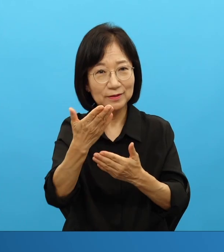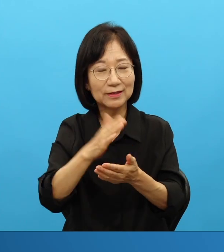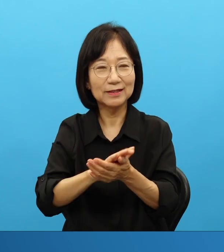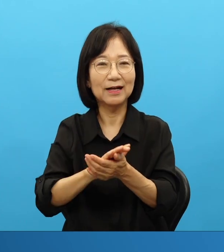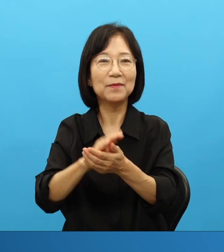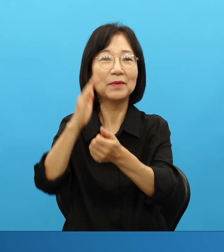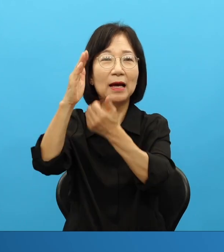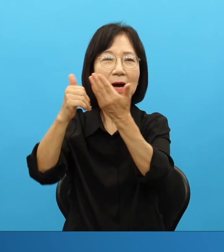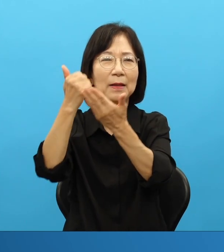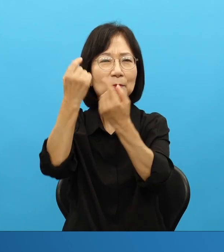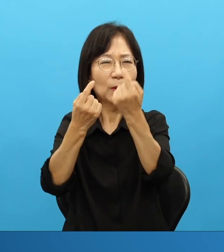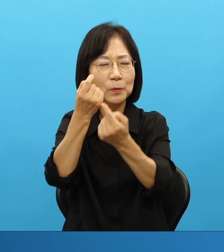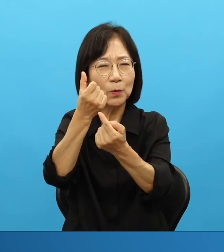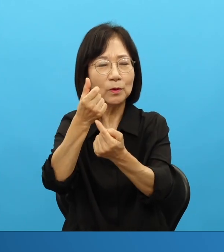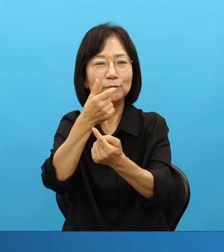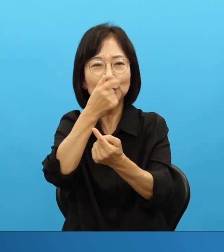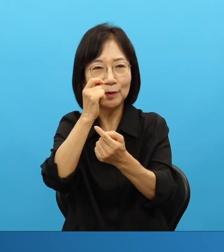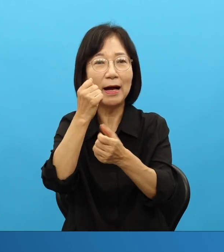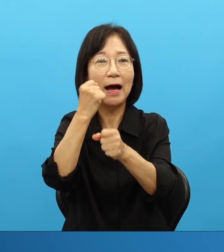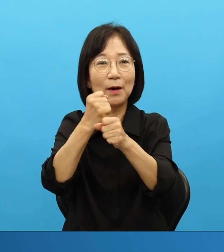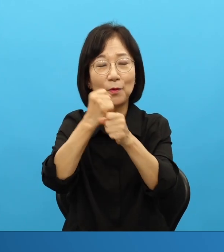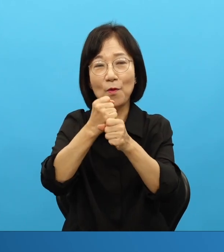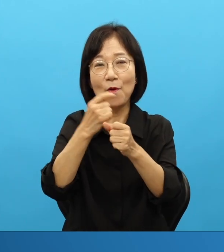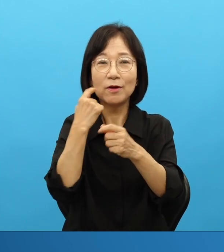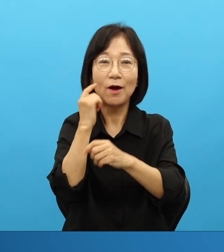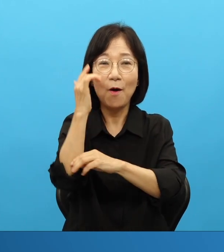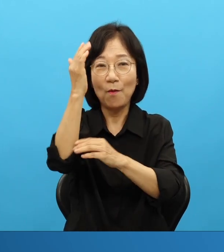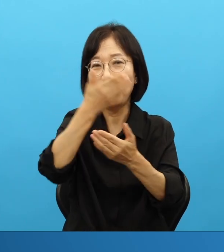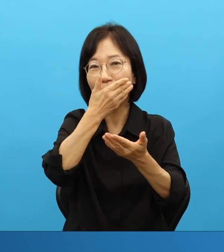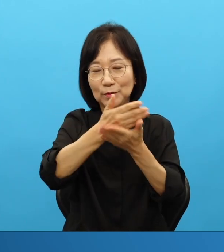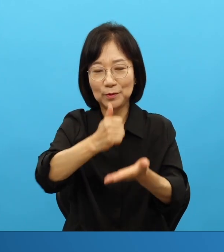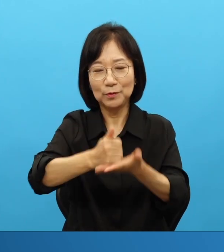하나님보다 조금 못하게 하시고 영광